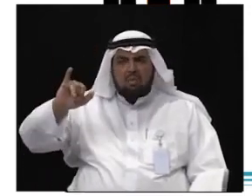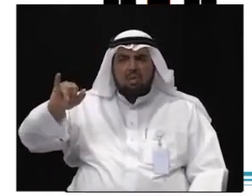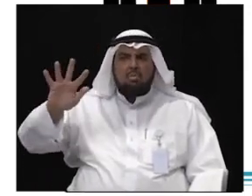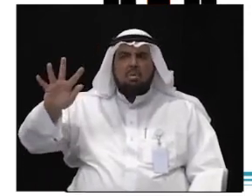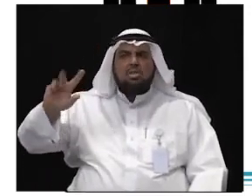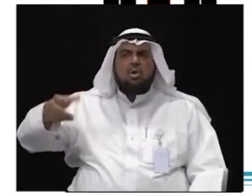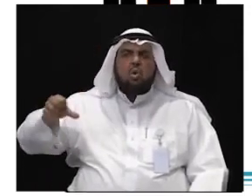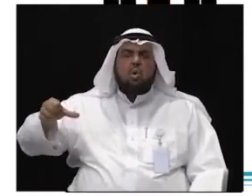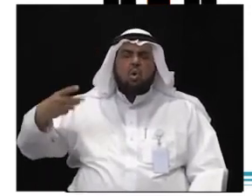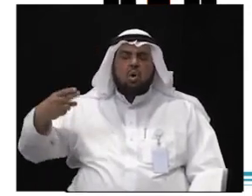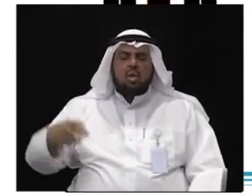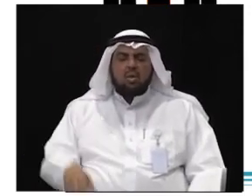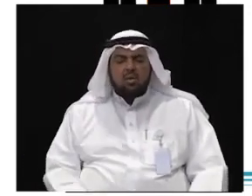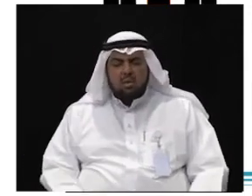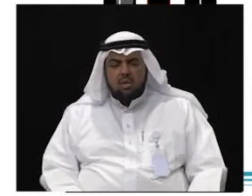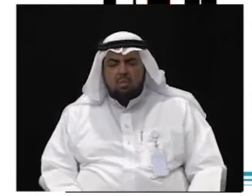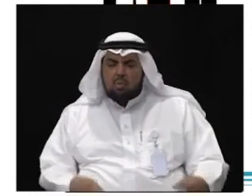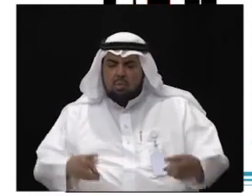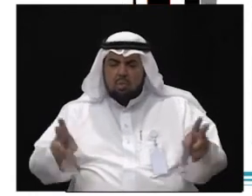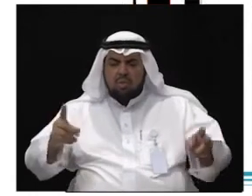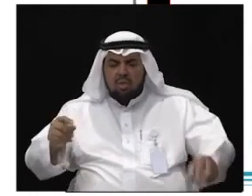فيكم.